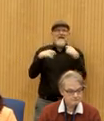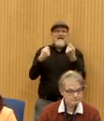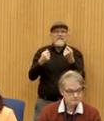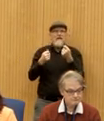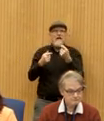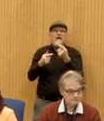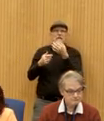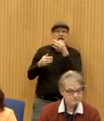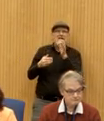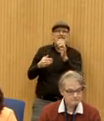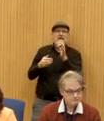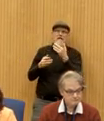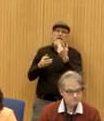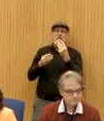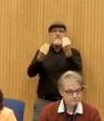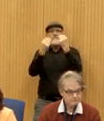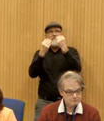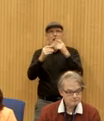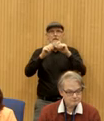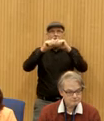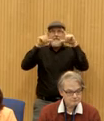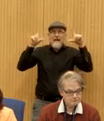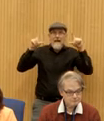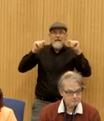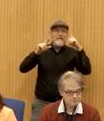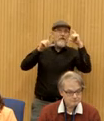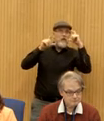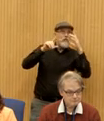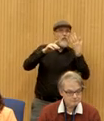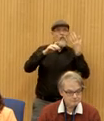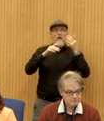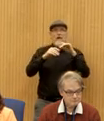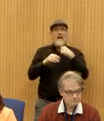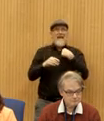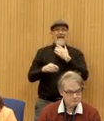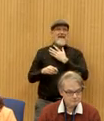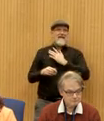Außerdem ist es immer gut, jemanden zu haben, den man im Notfall fragen kann.